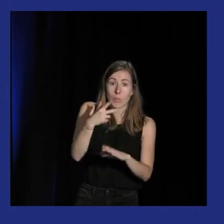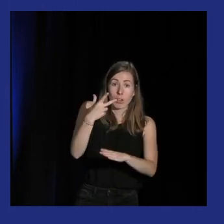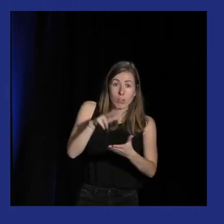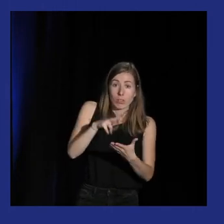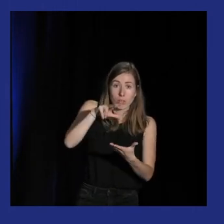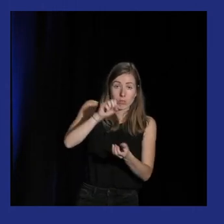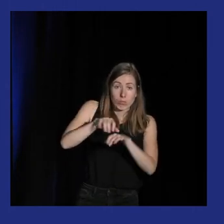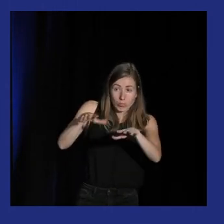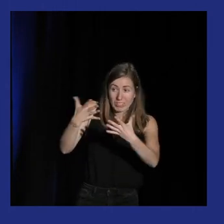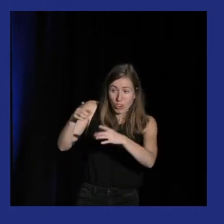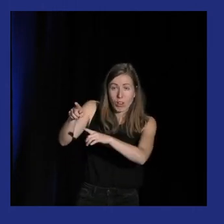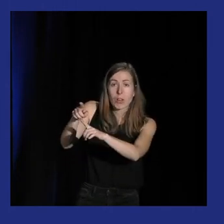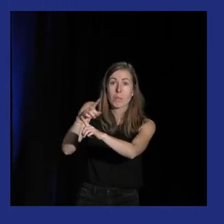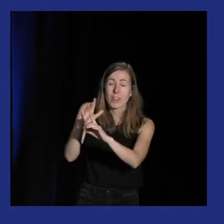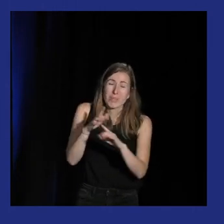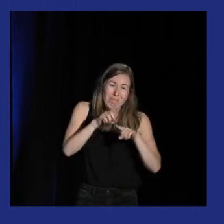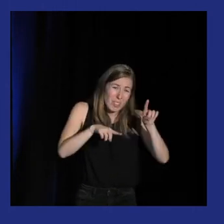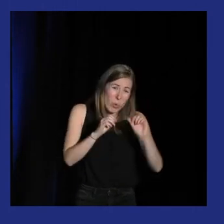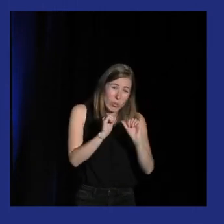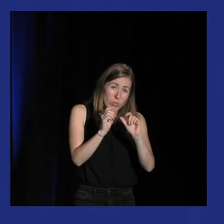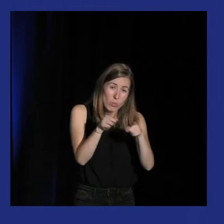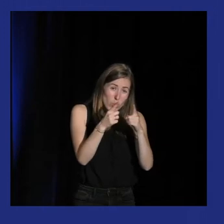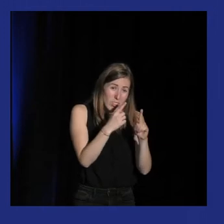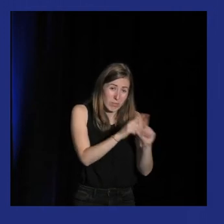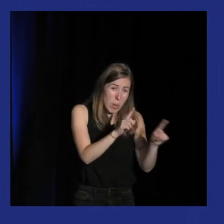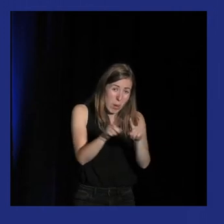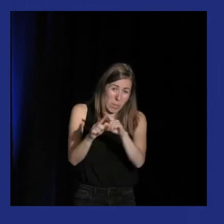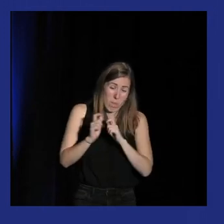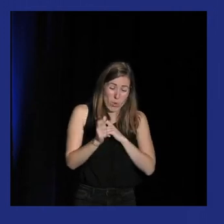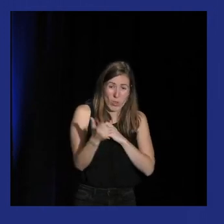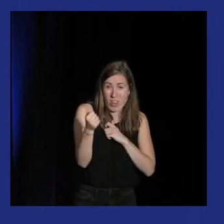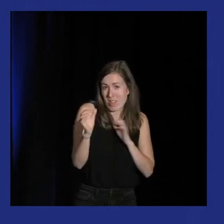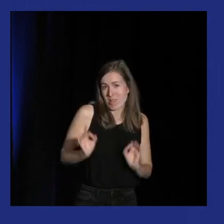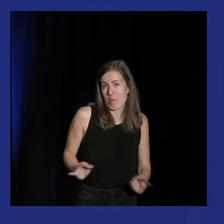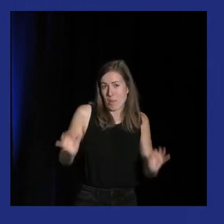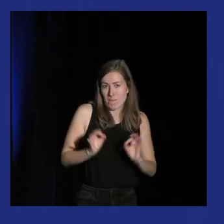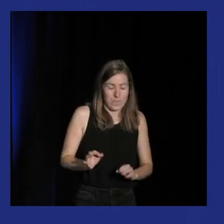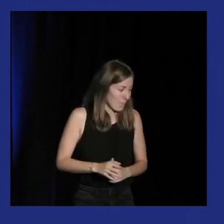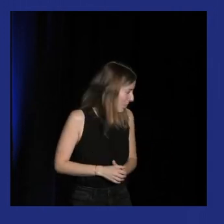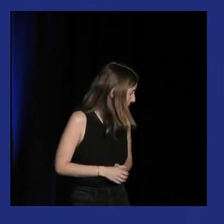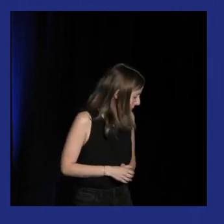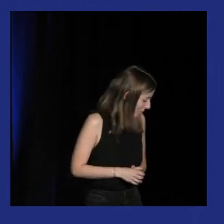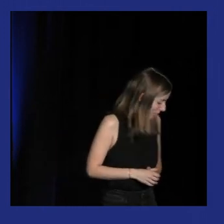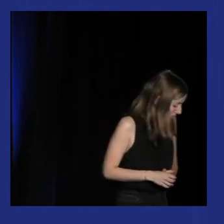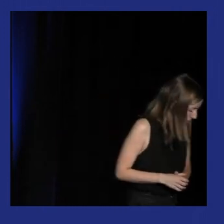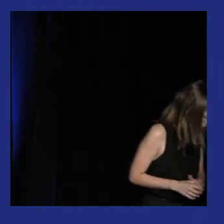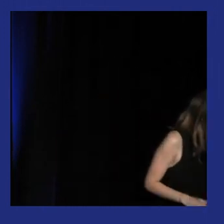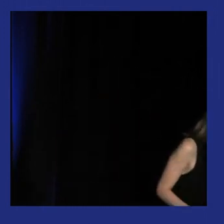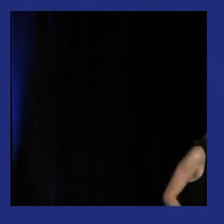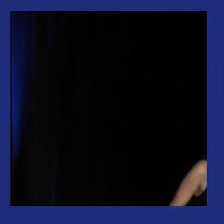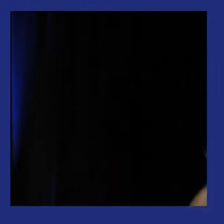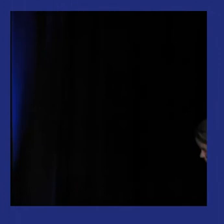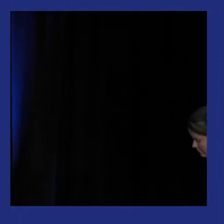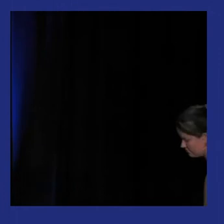cas et quand on discute avec les ayants droits alors je rappelle plus de l'attitude exacte de ta question mais ça dépend ça